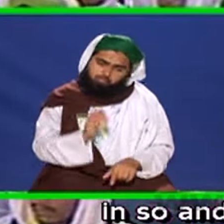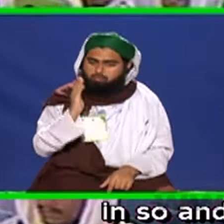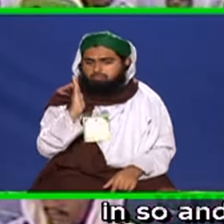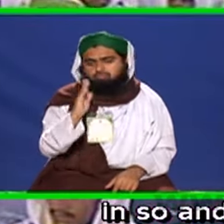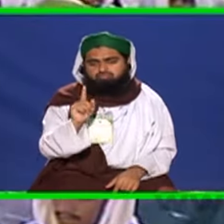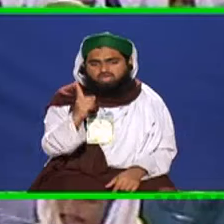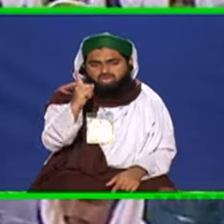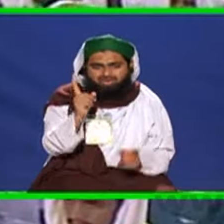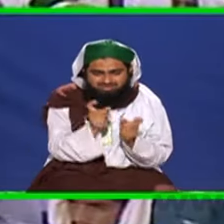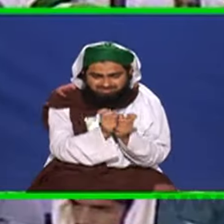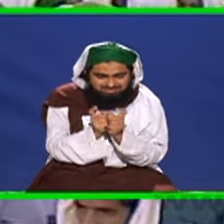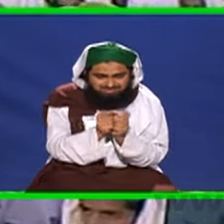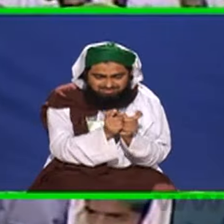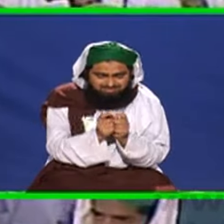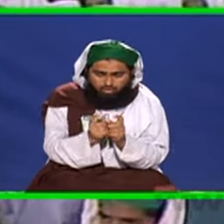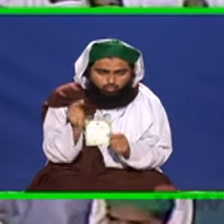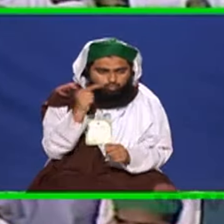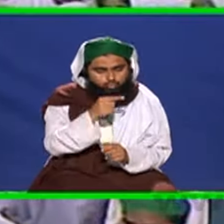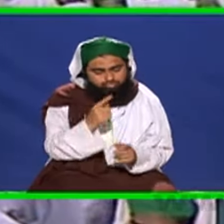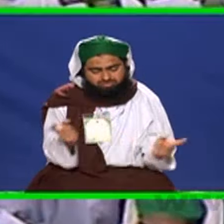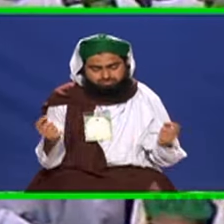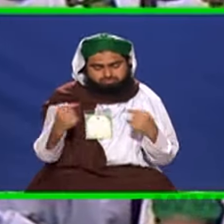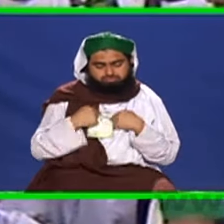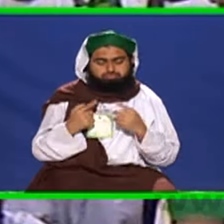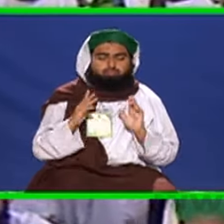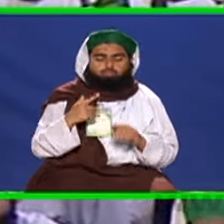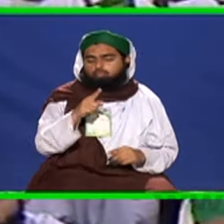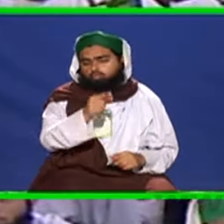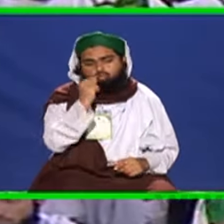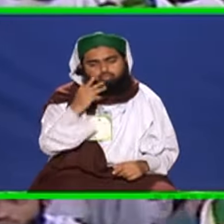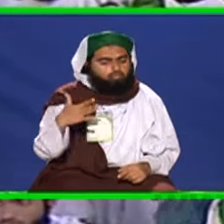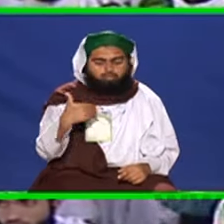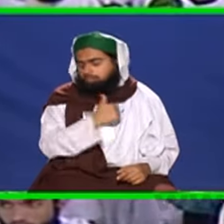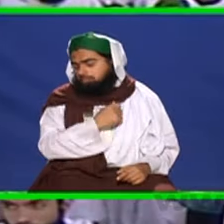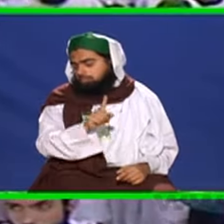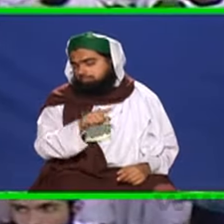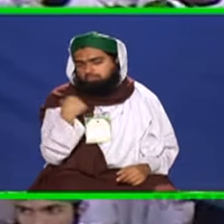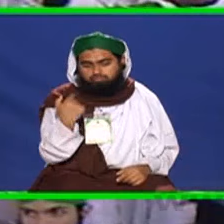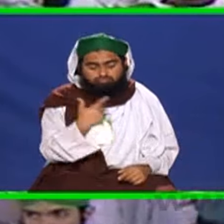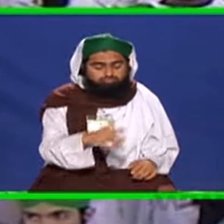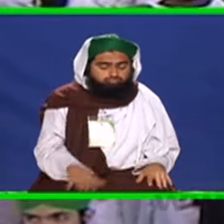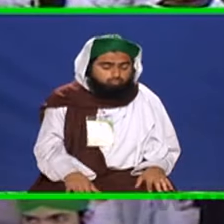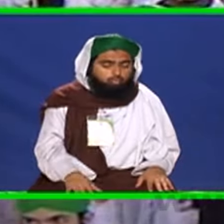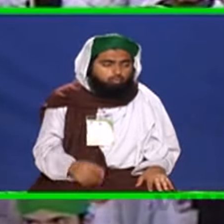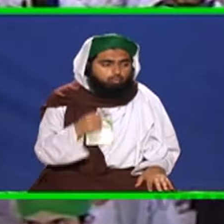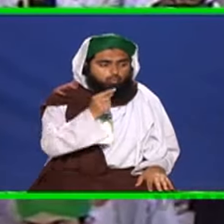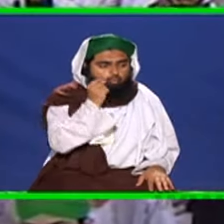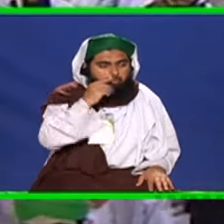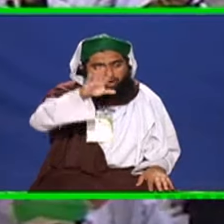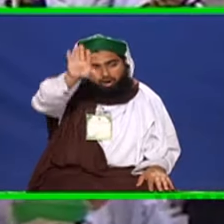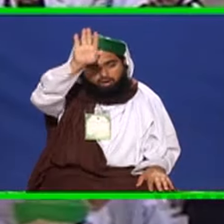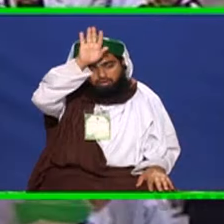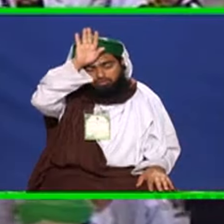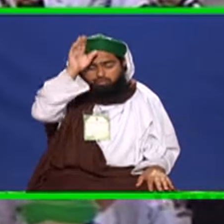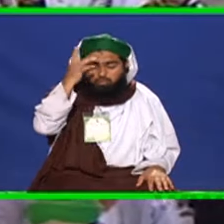جائے گا. بادشاہ بڑا حیران پریشان، وہ دن آ گیا، وہ مہینہ، وہ سال، وہ دن آ گیا. تو اس